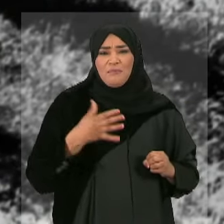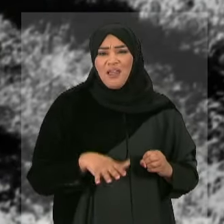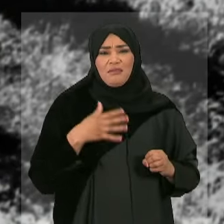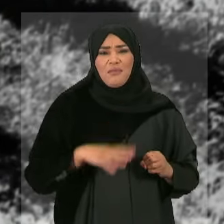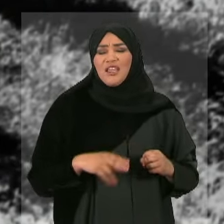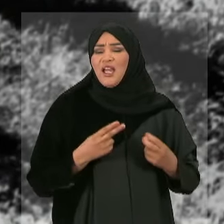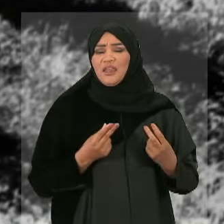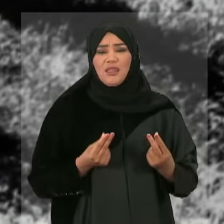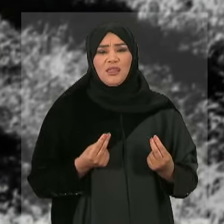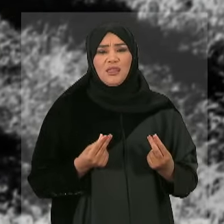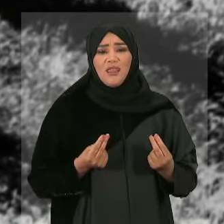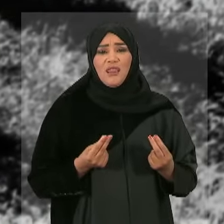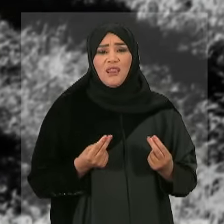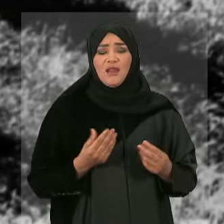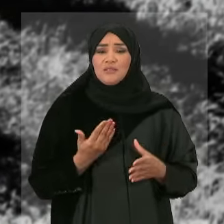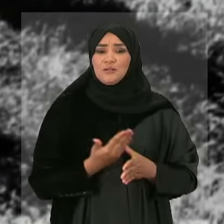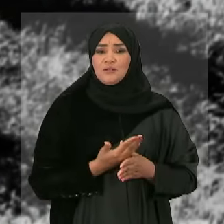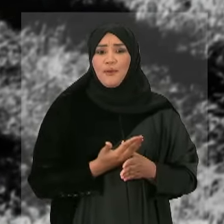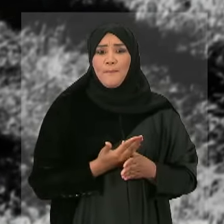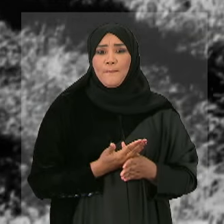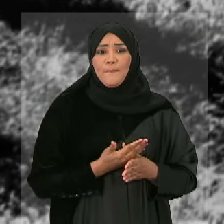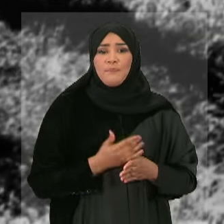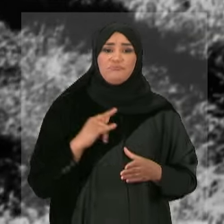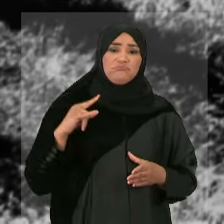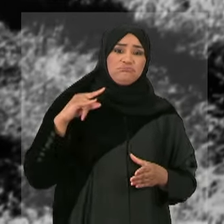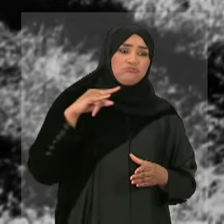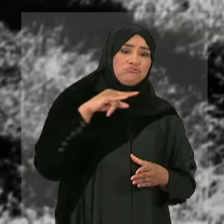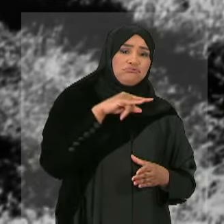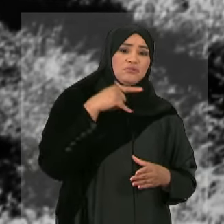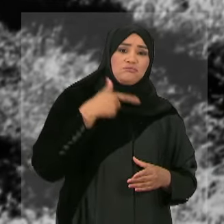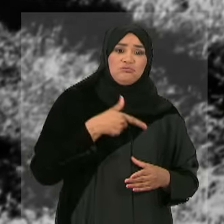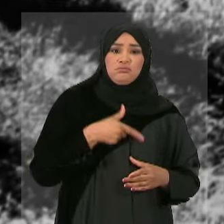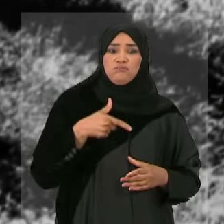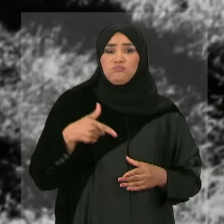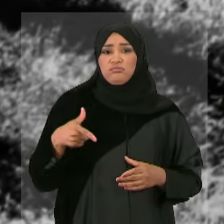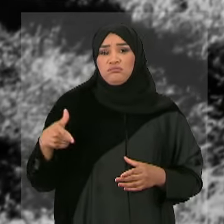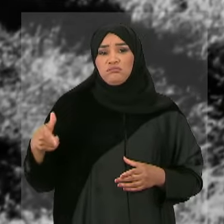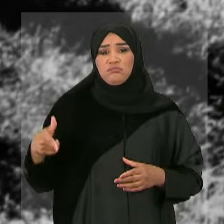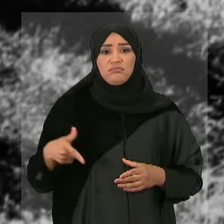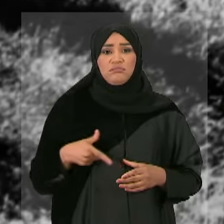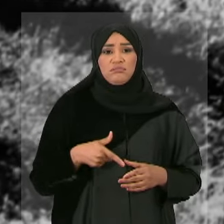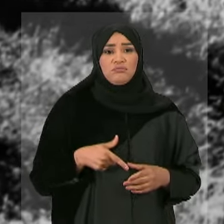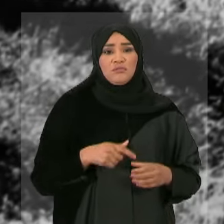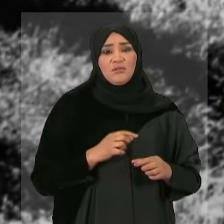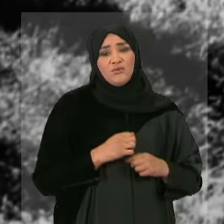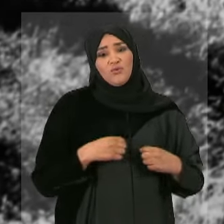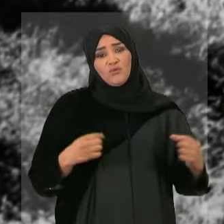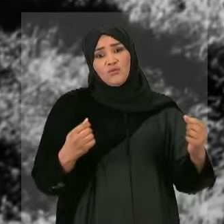الليلة نتيجة لقصف الطيران لصفوري عدد من أهالي صفوري.